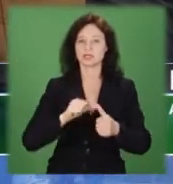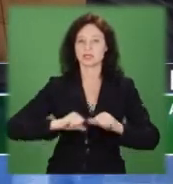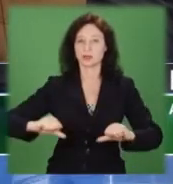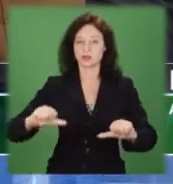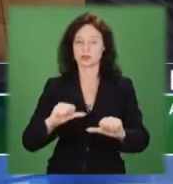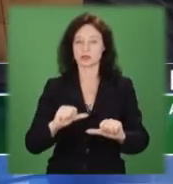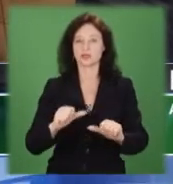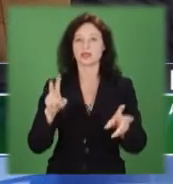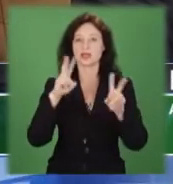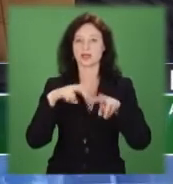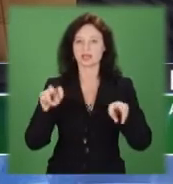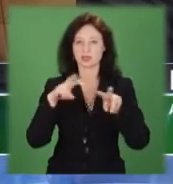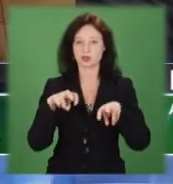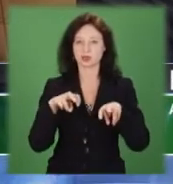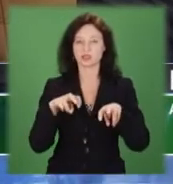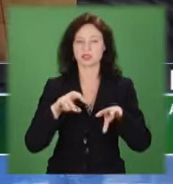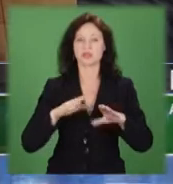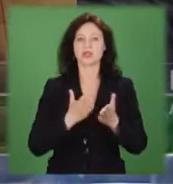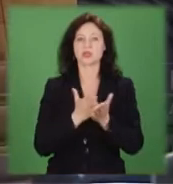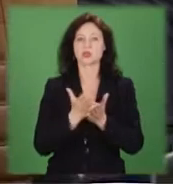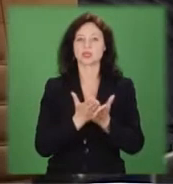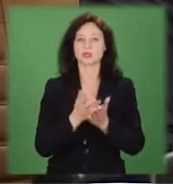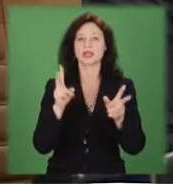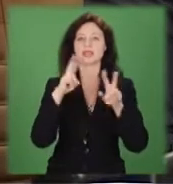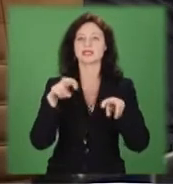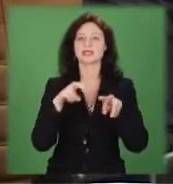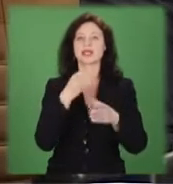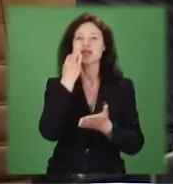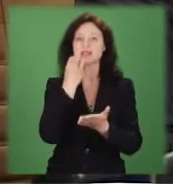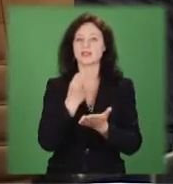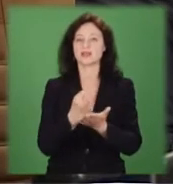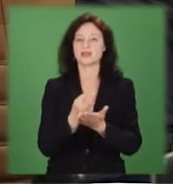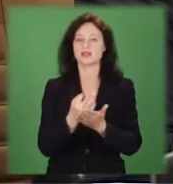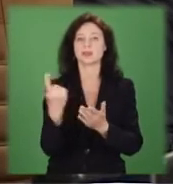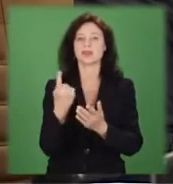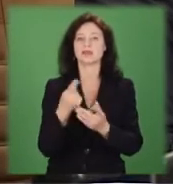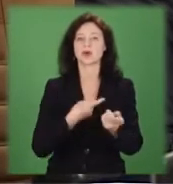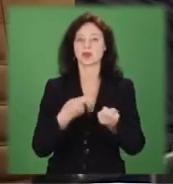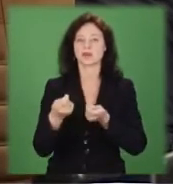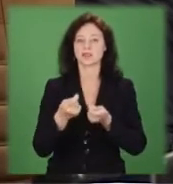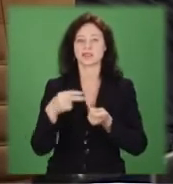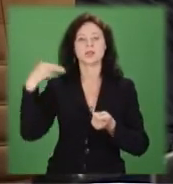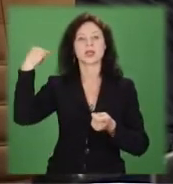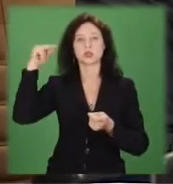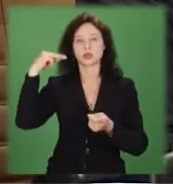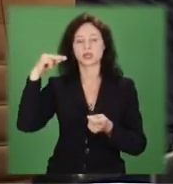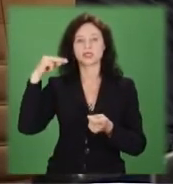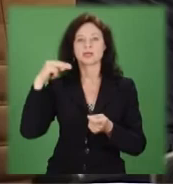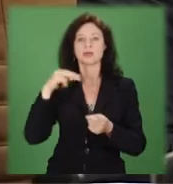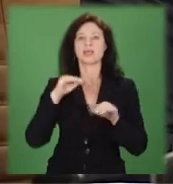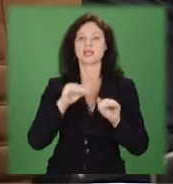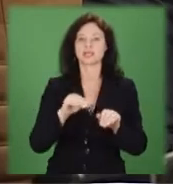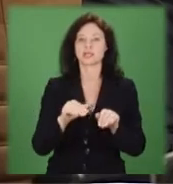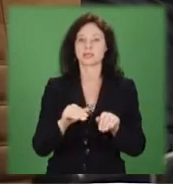Создайте комиссию, расследуйте служебное расследование и ответственность первого руководителя этого турецкого лицея,